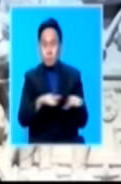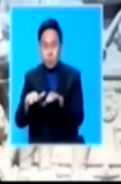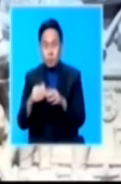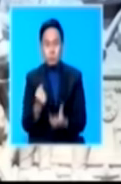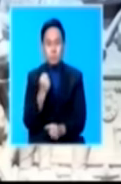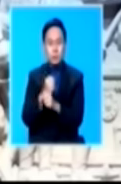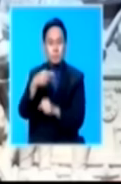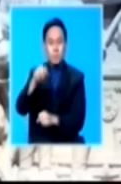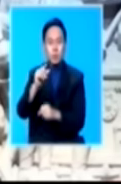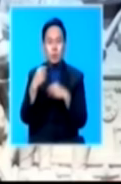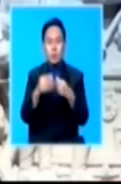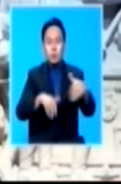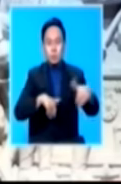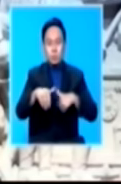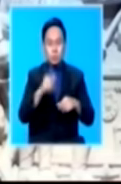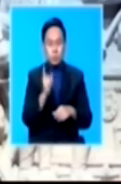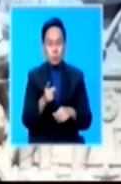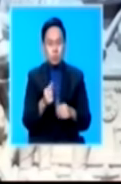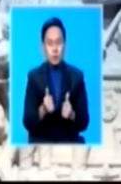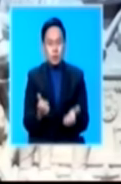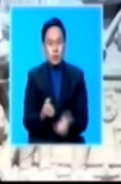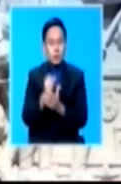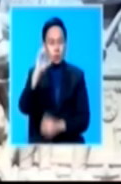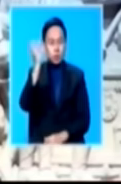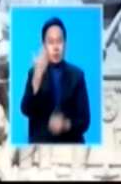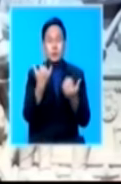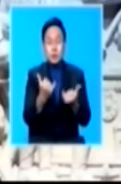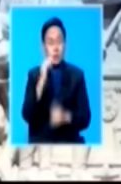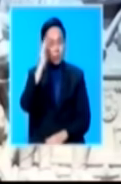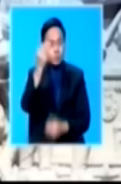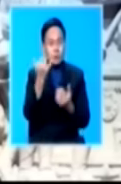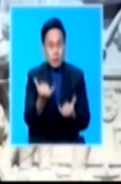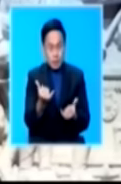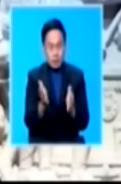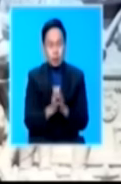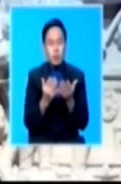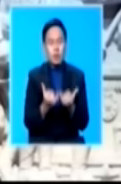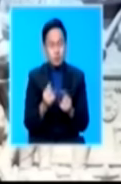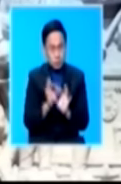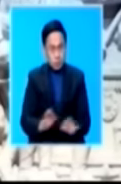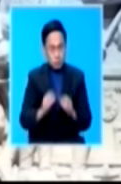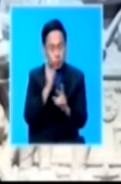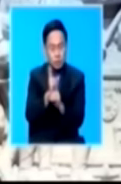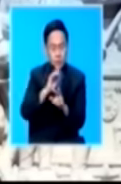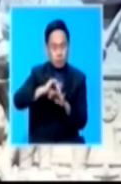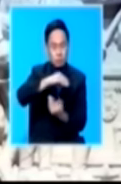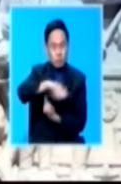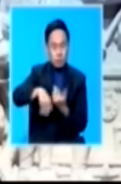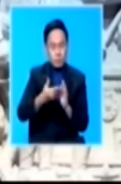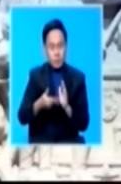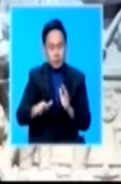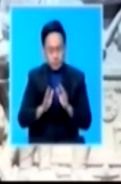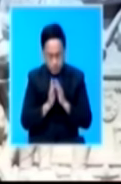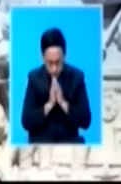ดประโยชน์ต่อส่วนรวมมวลมนุษยชาติให้กับโลกใบนี้นะครับในอนาคตแล้วก็ขณะเดียวกันต้องไม่ทำลายสิ่งแวดล้อมด้วยนะครับขอบคุณครับสวัสดีครับ